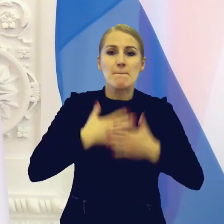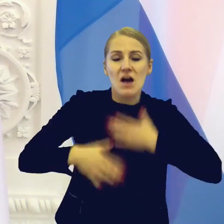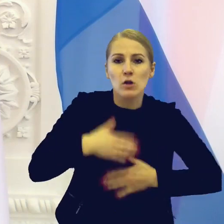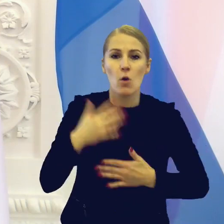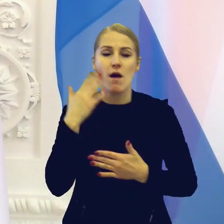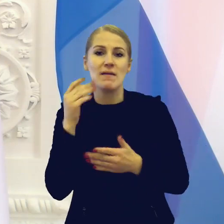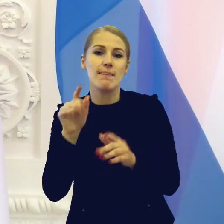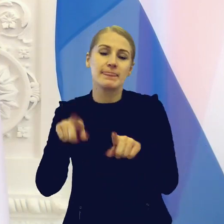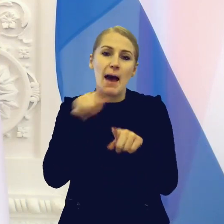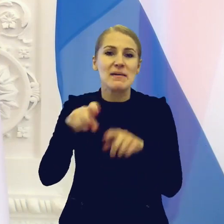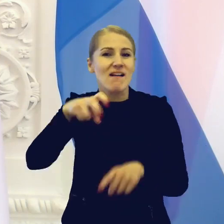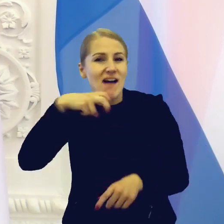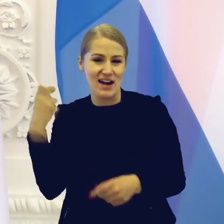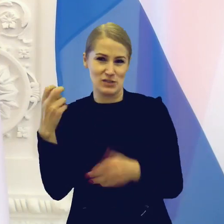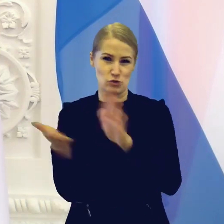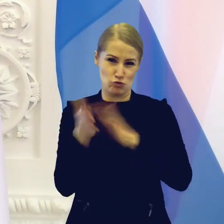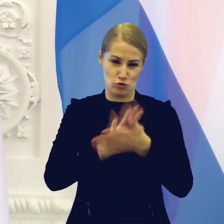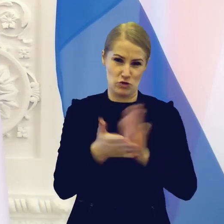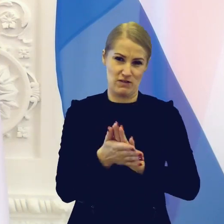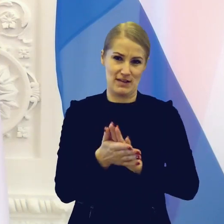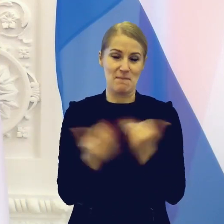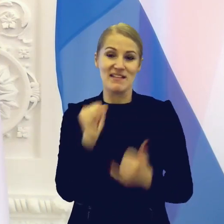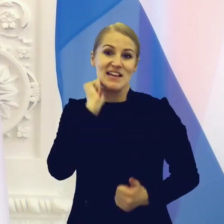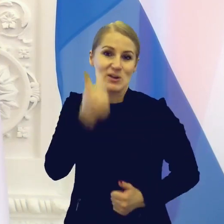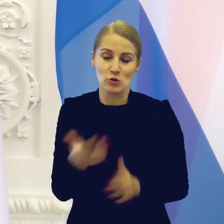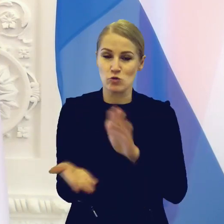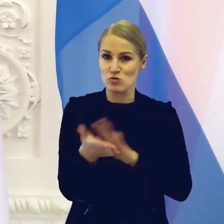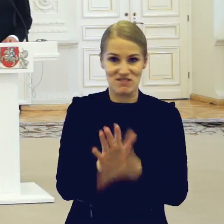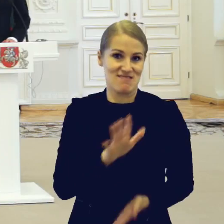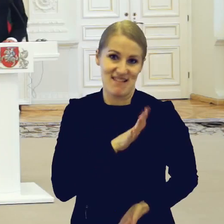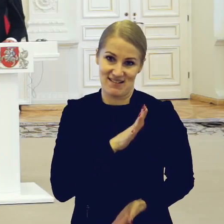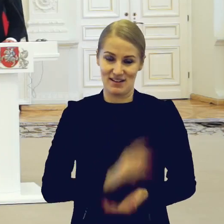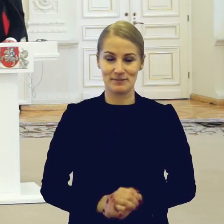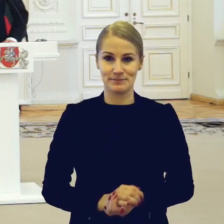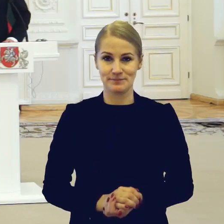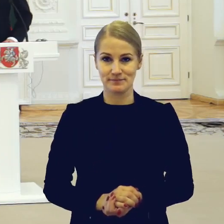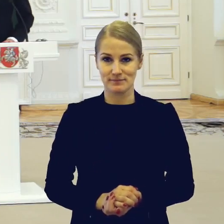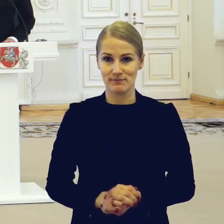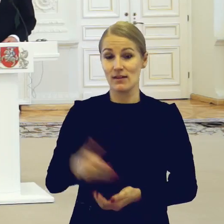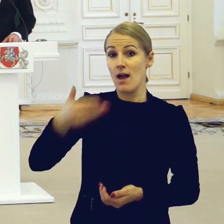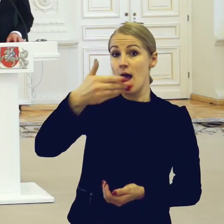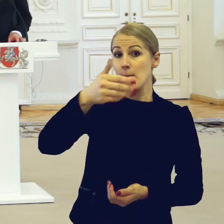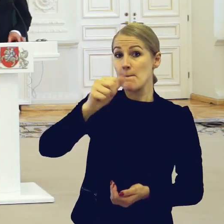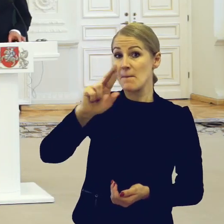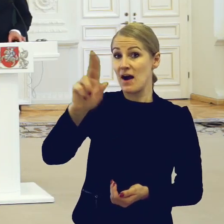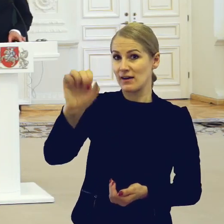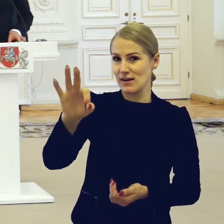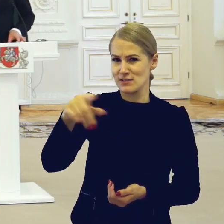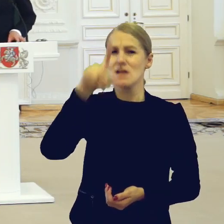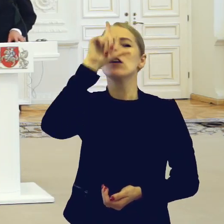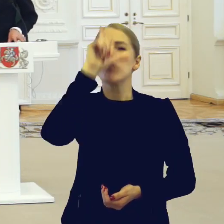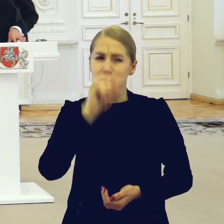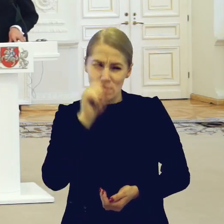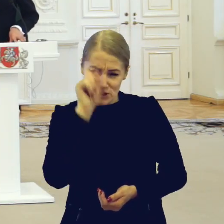greičiau, tačiau negalime to jau vykdyti rytoj, tarkim. Aš pažįstu Marką kaip patyrusi ir